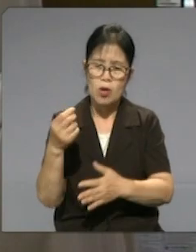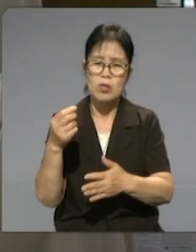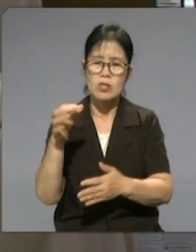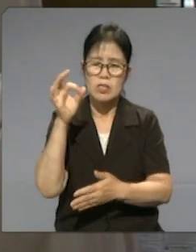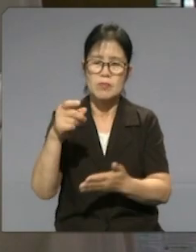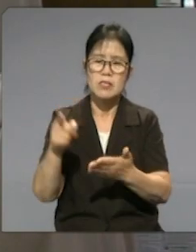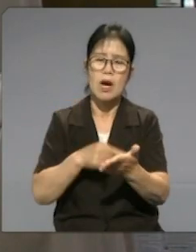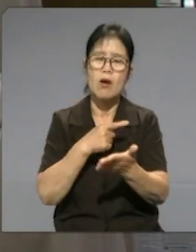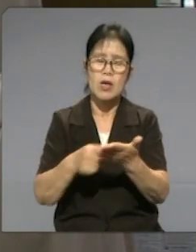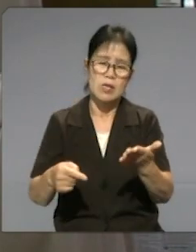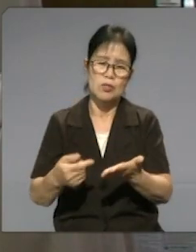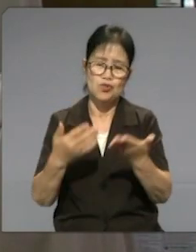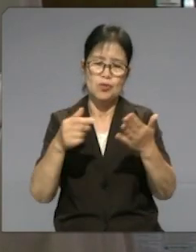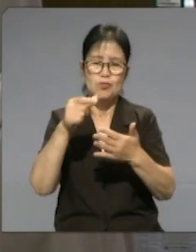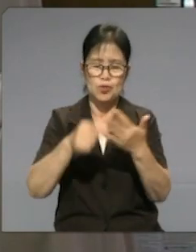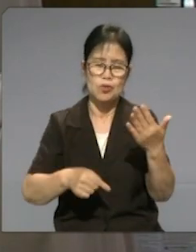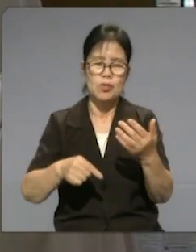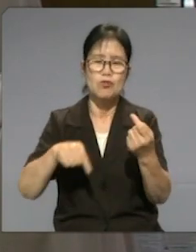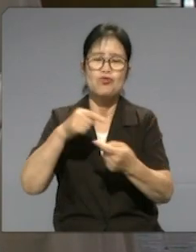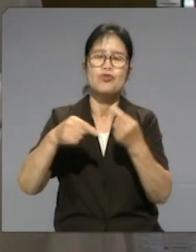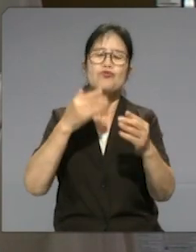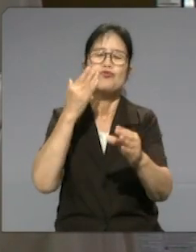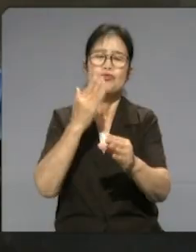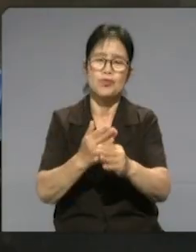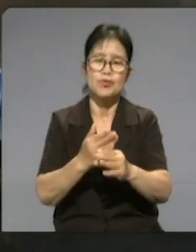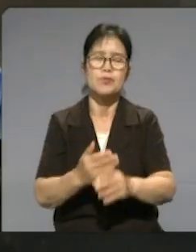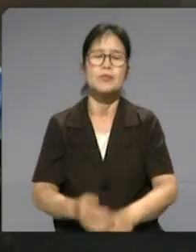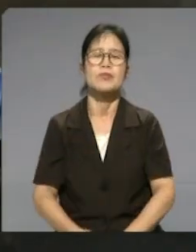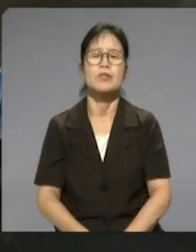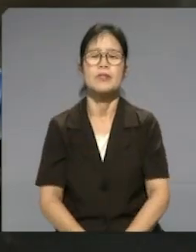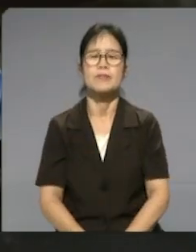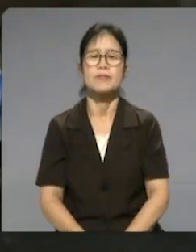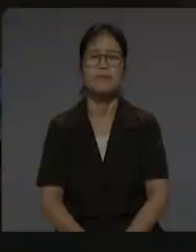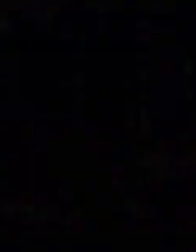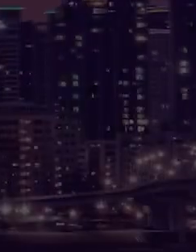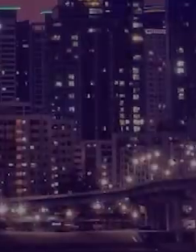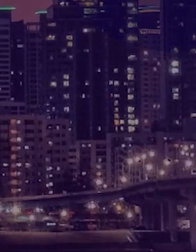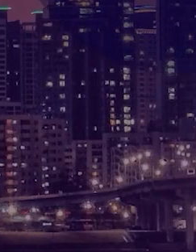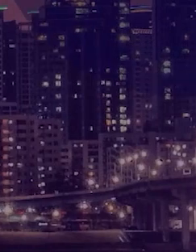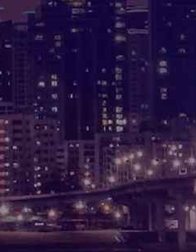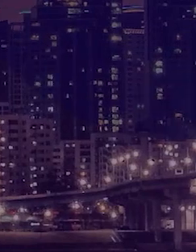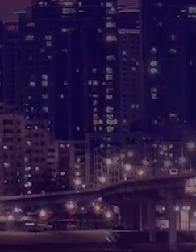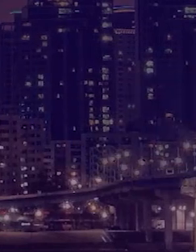프로그램을 운영 중입니다. OBS 뉴스 최한성입니다.